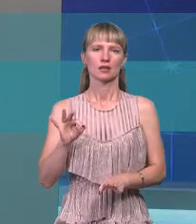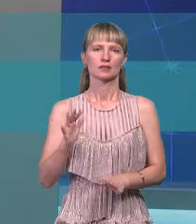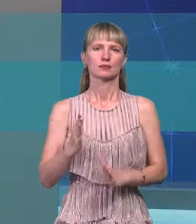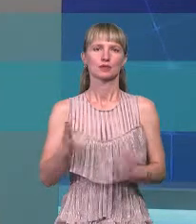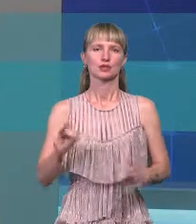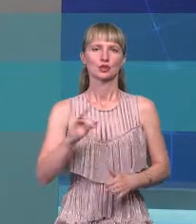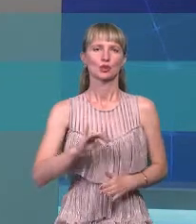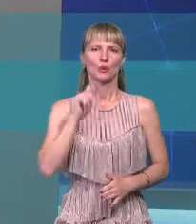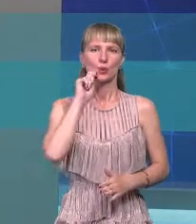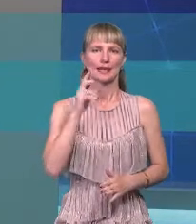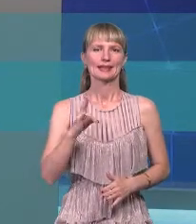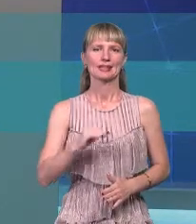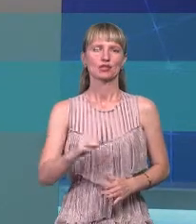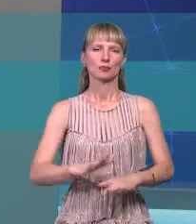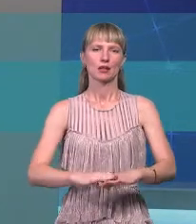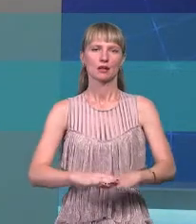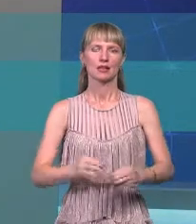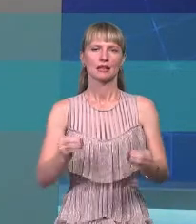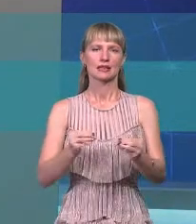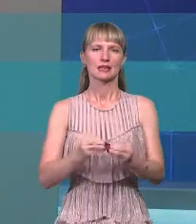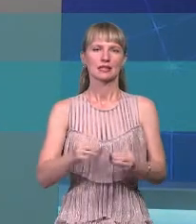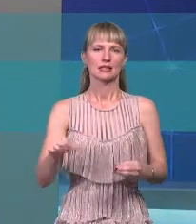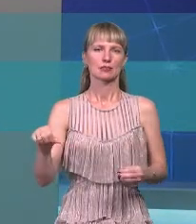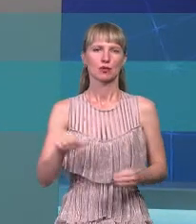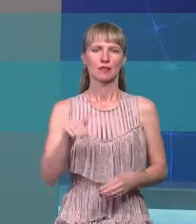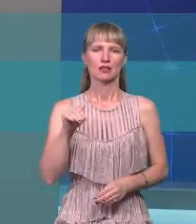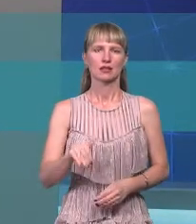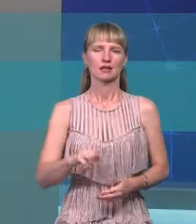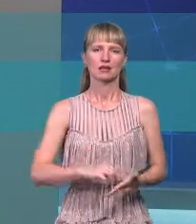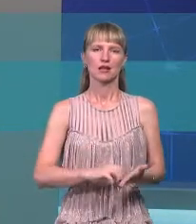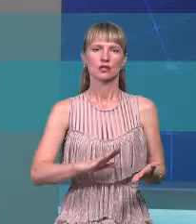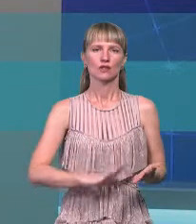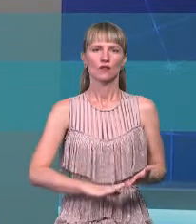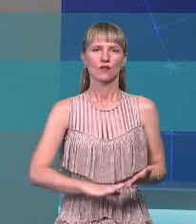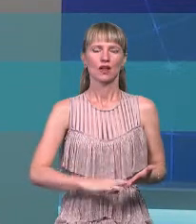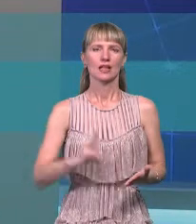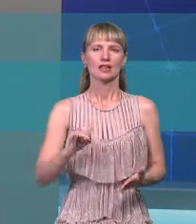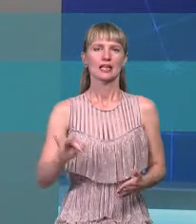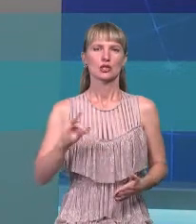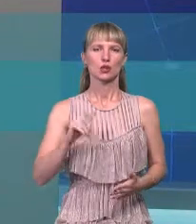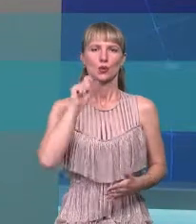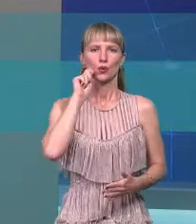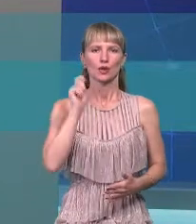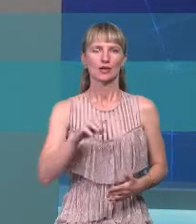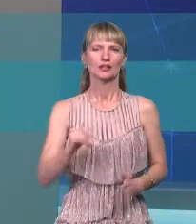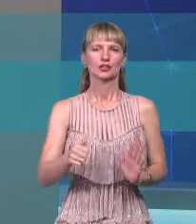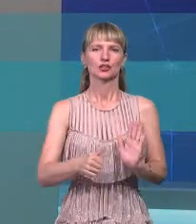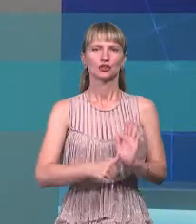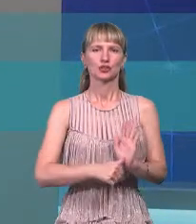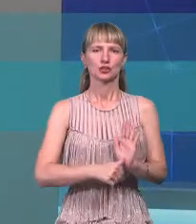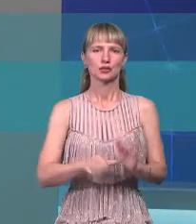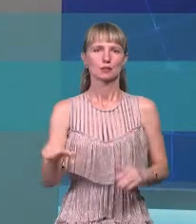більше історії України, ніж математики. 10,5 тисяч зареєструвалися на історію України і